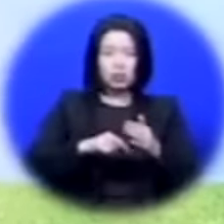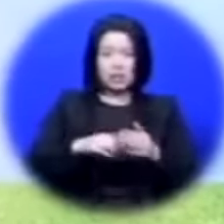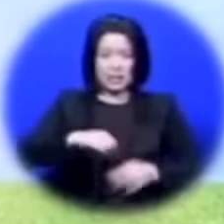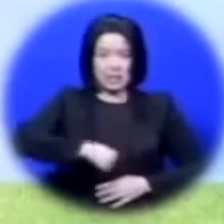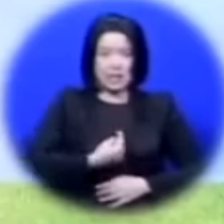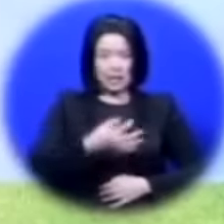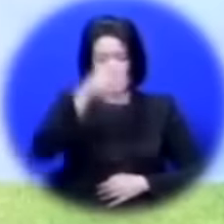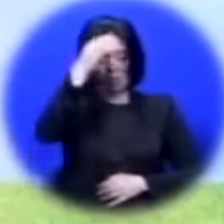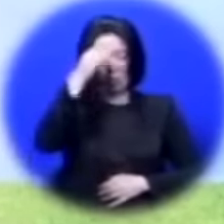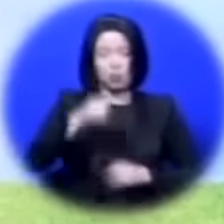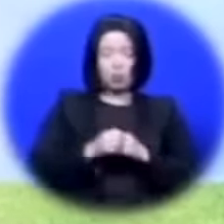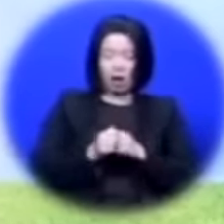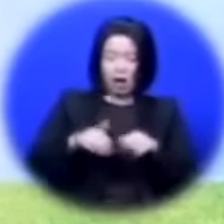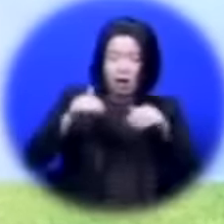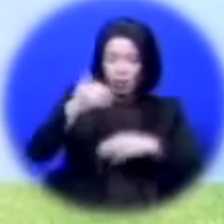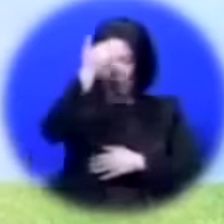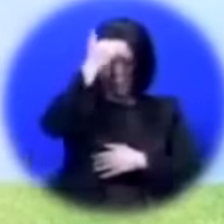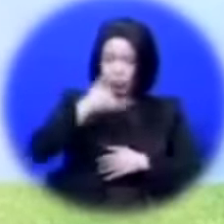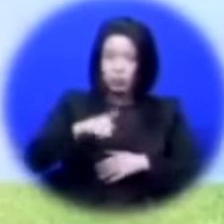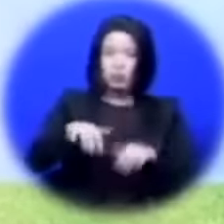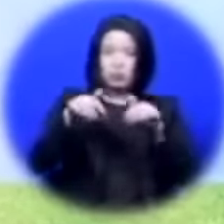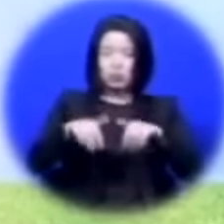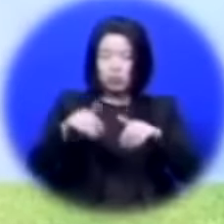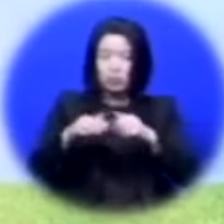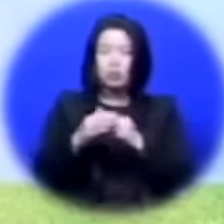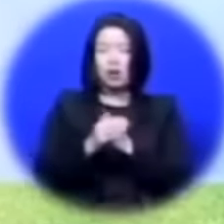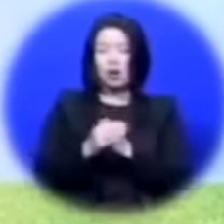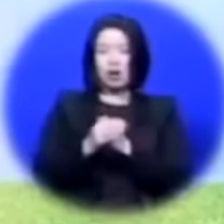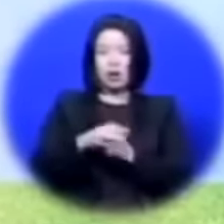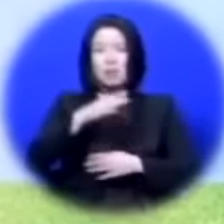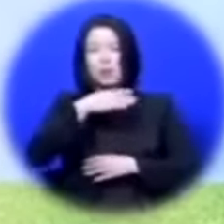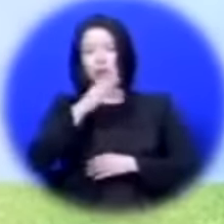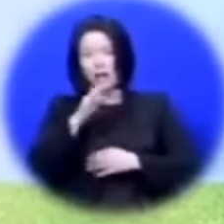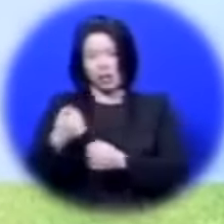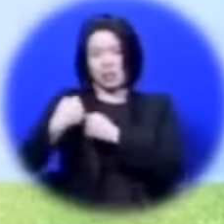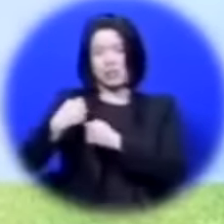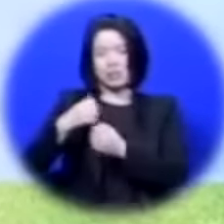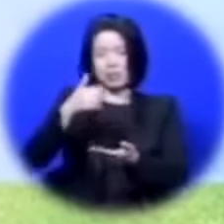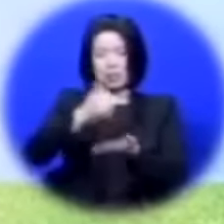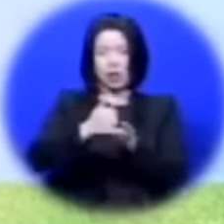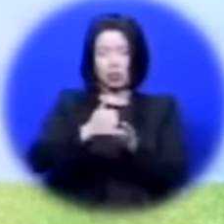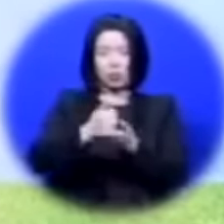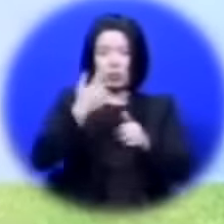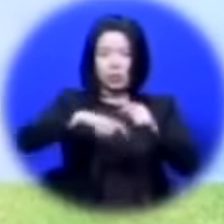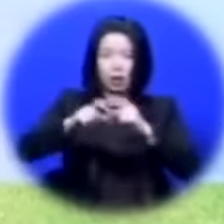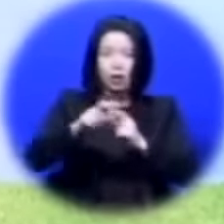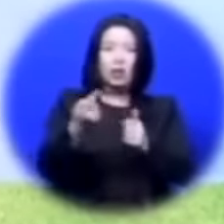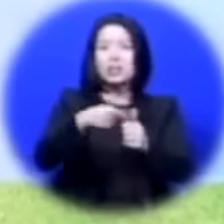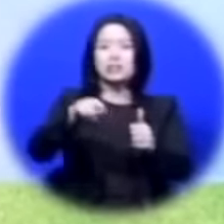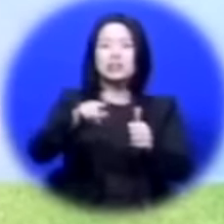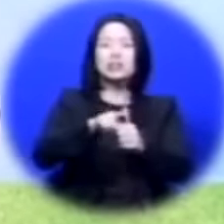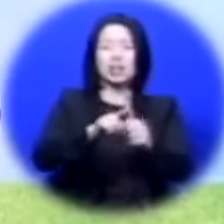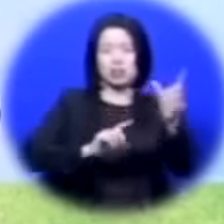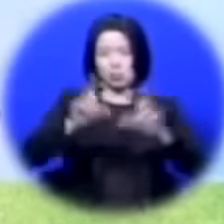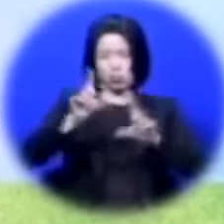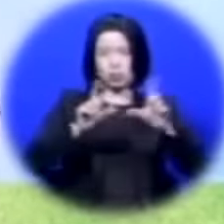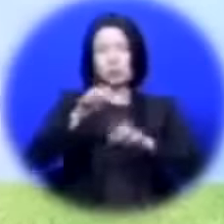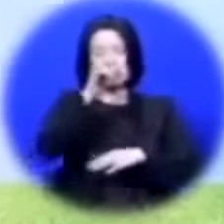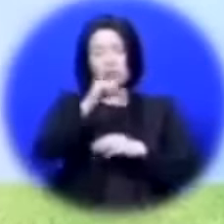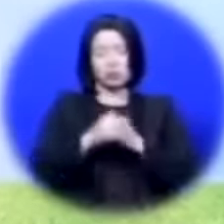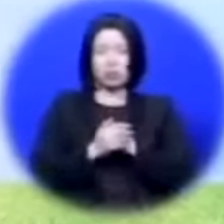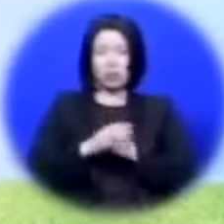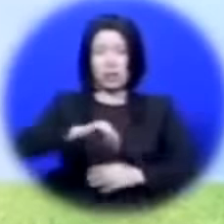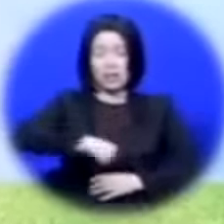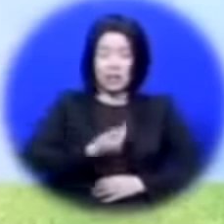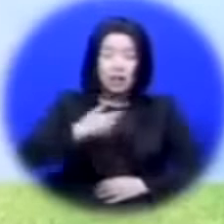장군들과 백전 노장인 군사들을 더 의지하는 형이었던 거지 자기가